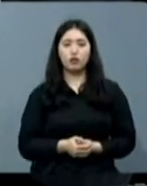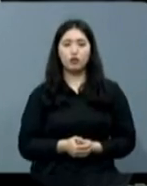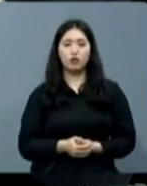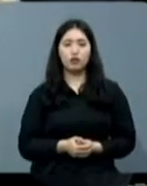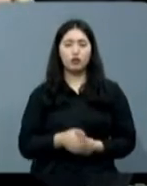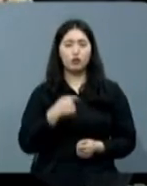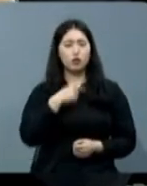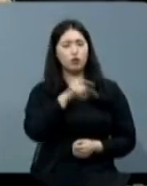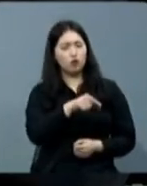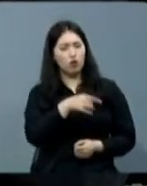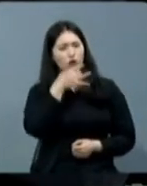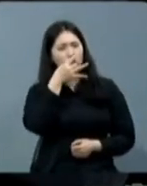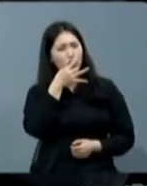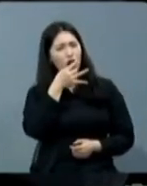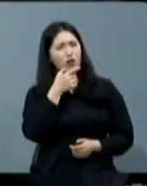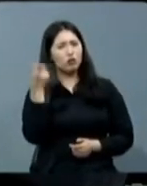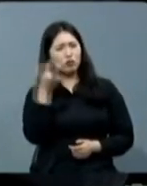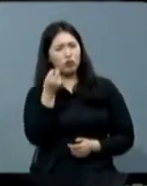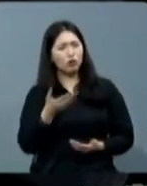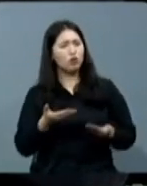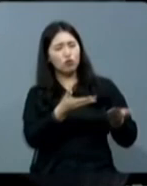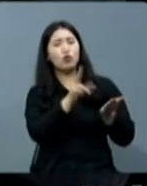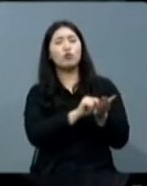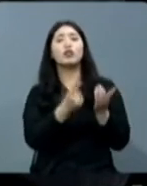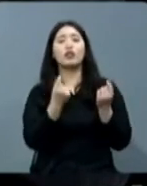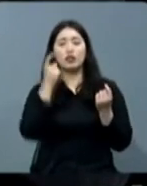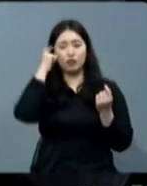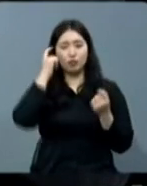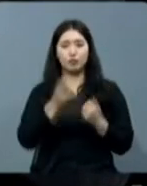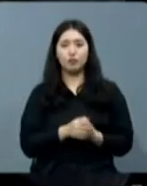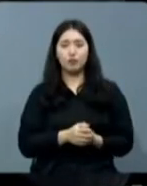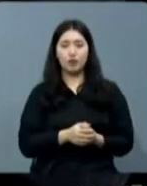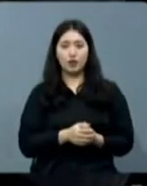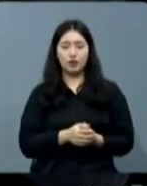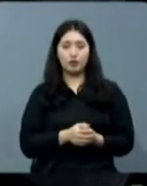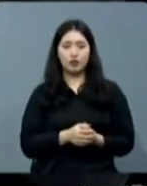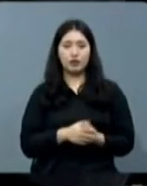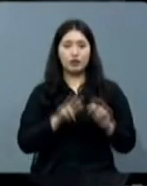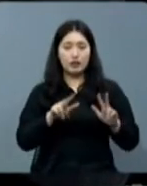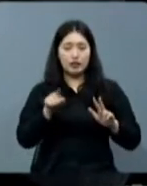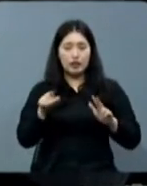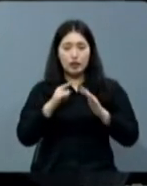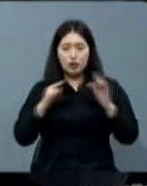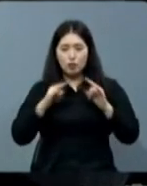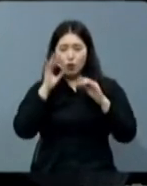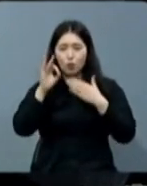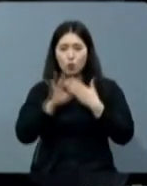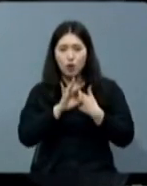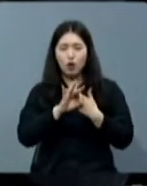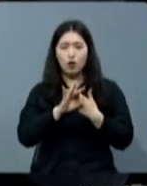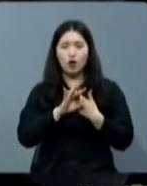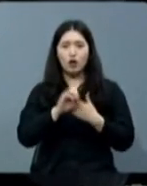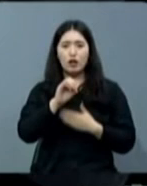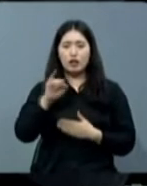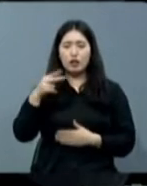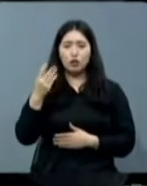안보 차원에서 쌀을 너무 많이 주는 것도 좀 문제인 알겠습니다. 것 같고. 네. 지금 윤석열 네. 후보님 이제 캠프에 보면 대북 정책은